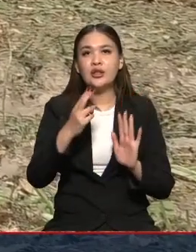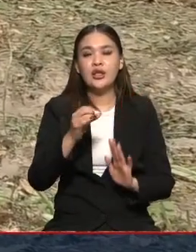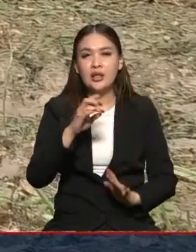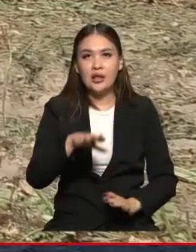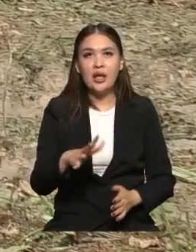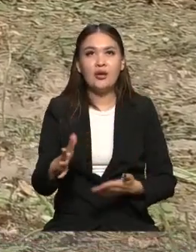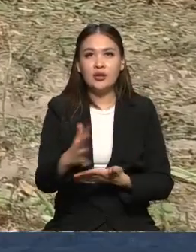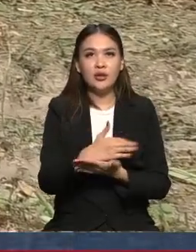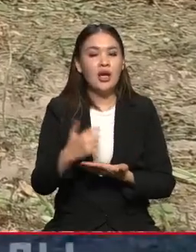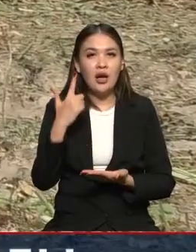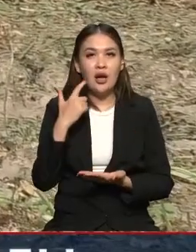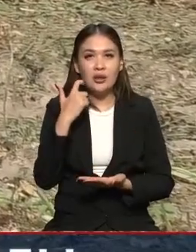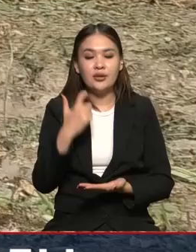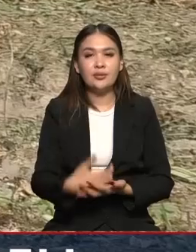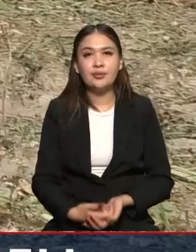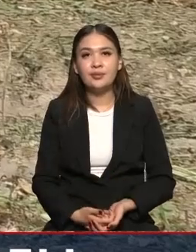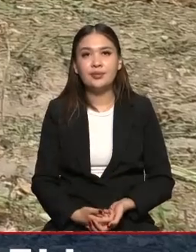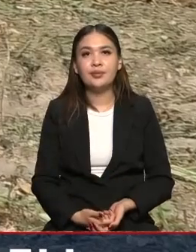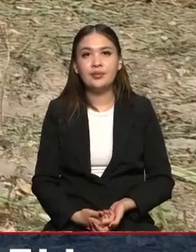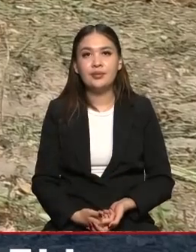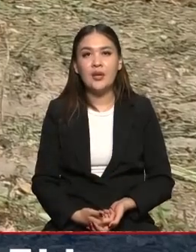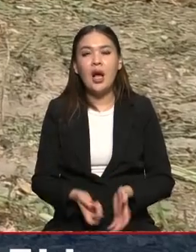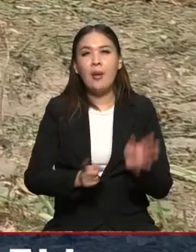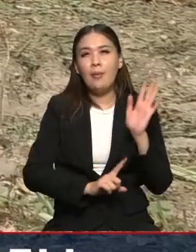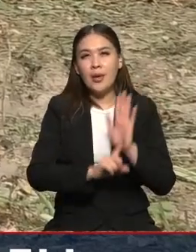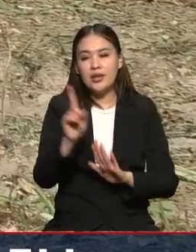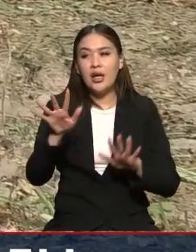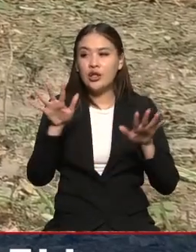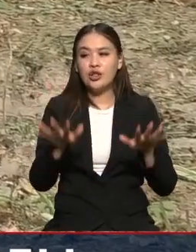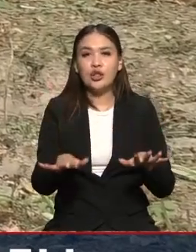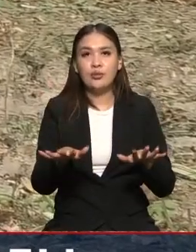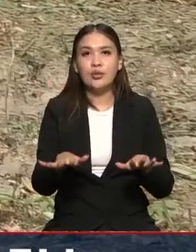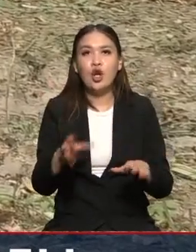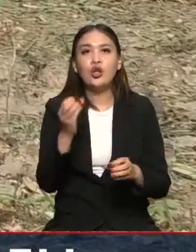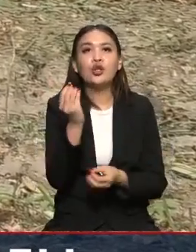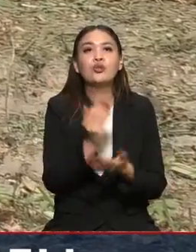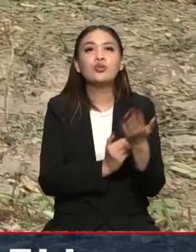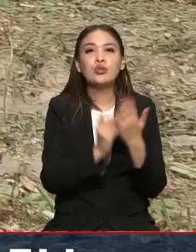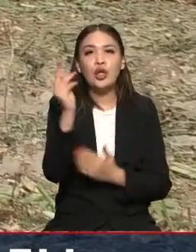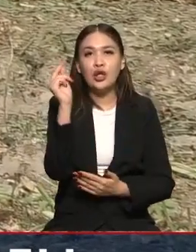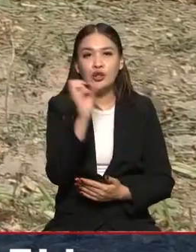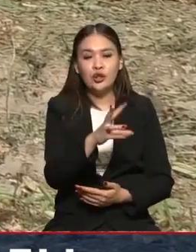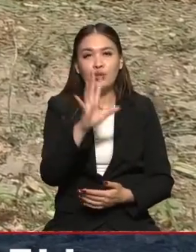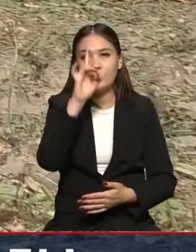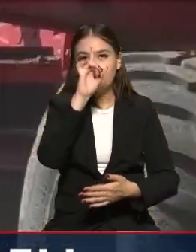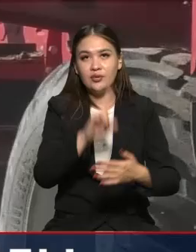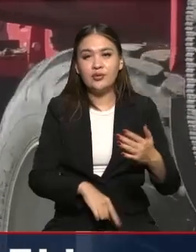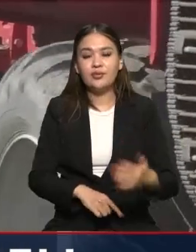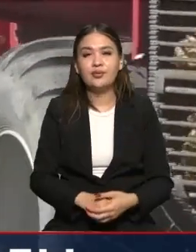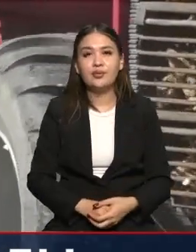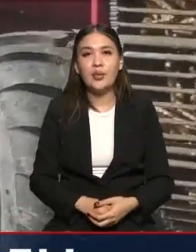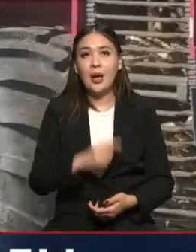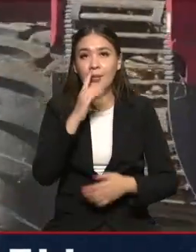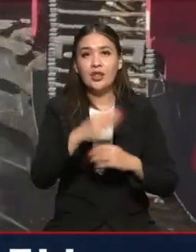алып жатырмыз. Бұл енді әдегенде бастаған жеріміз. Бұдан да жоғары болады деп үміттеніп жатырмыз енді.